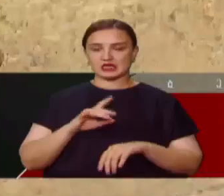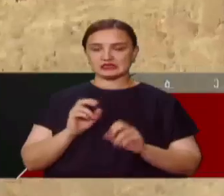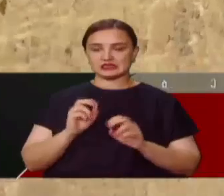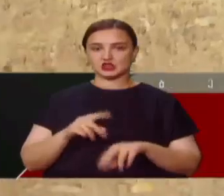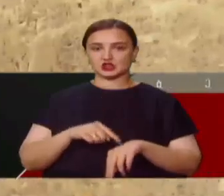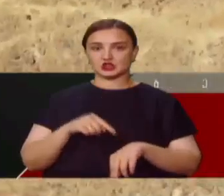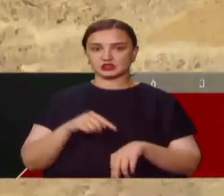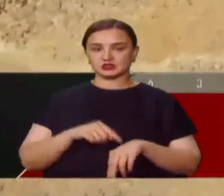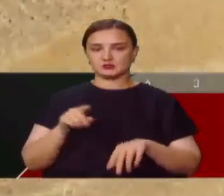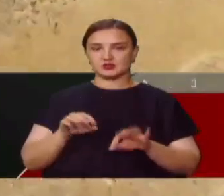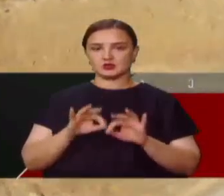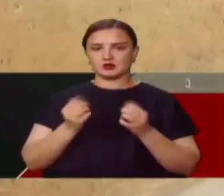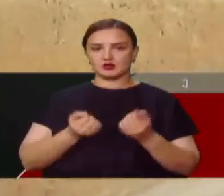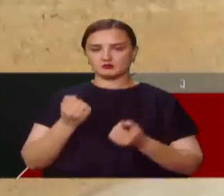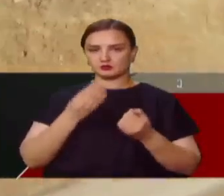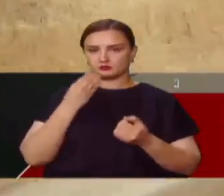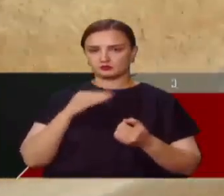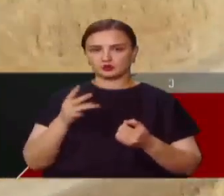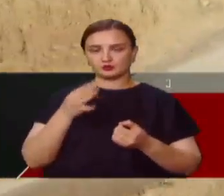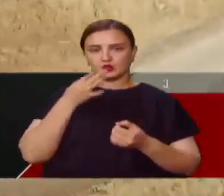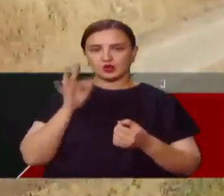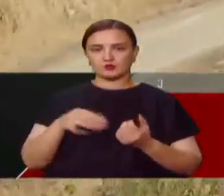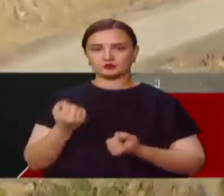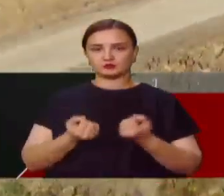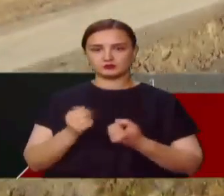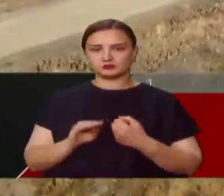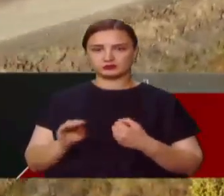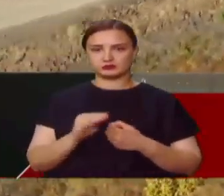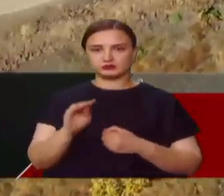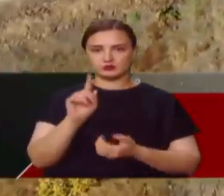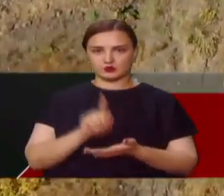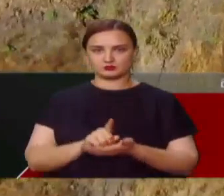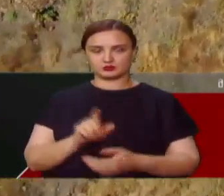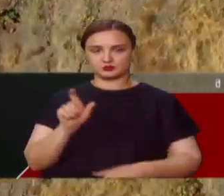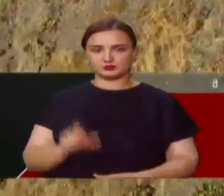გამოყვეთ, გამართული ავტომანქანა და გამოცდილი მძღოლი აუცილებელია.